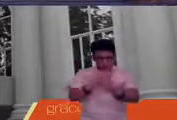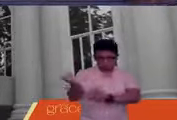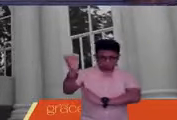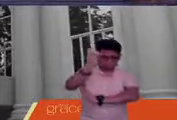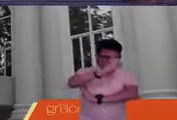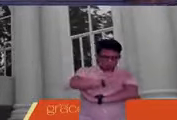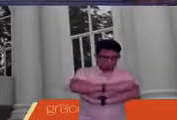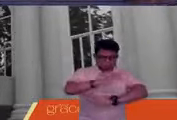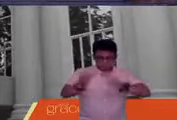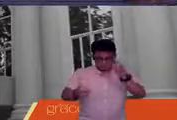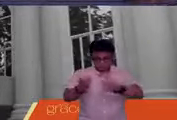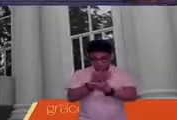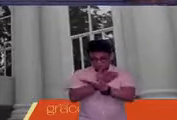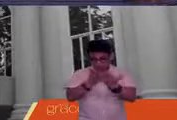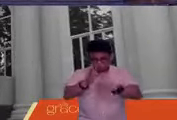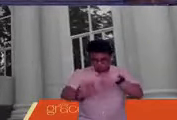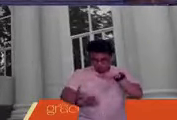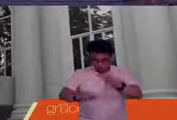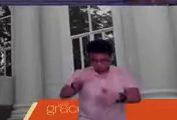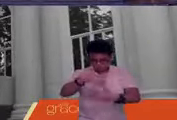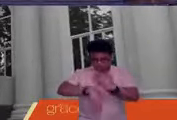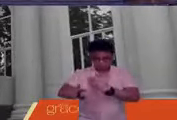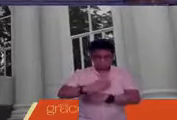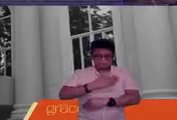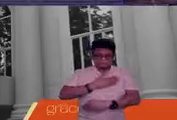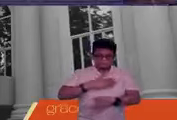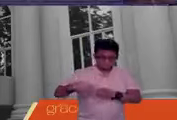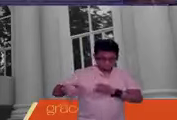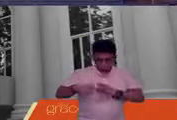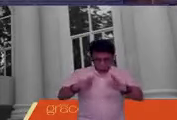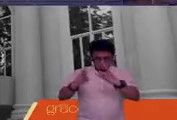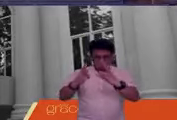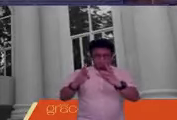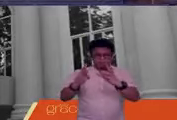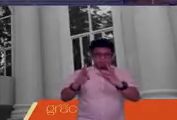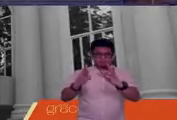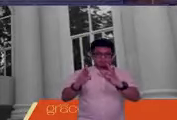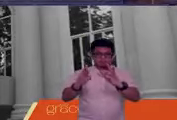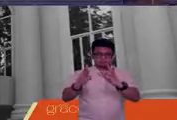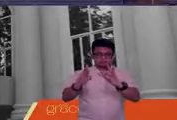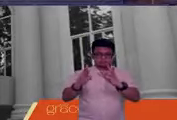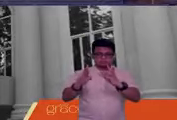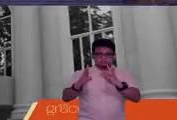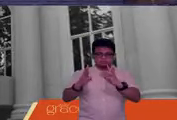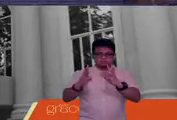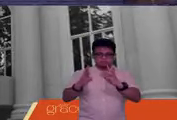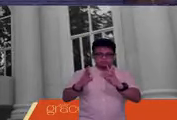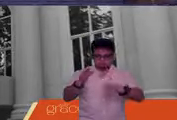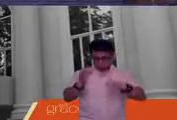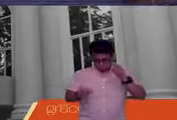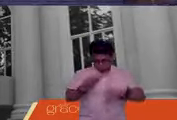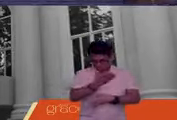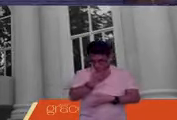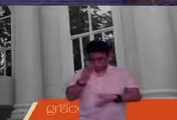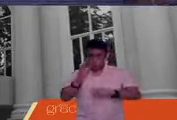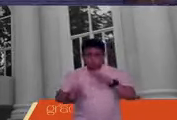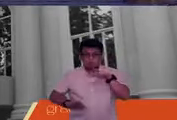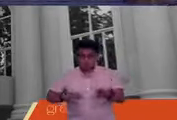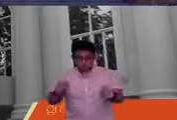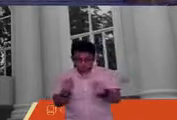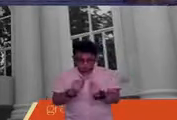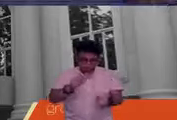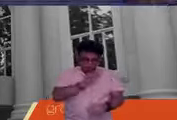thy days. And if thou wilt walk in my ways, mga kaigsoonan, mauni ang gisulti sa Ginoo, ha? And if you will walk